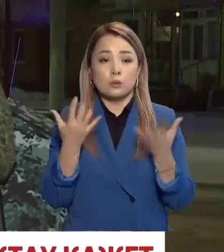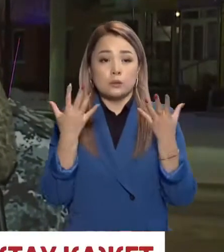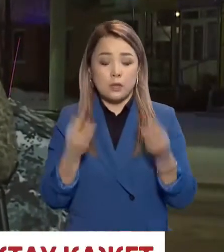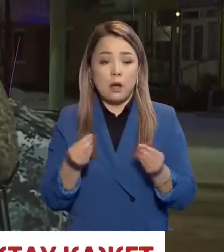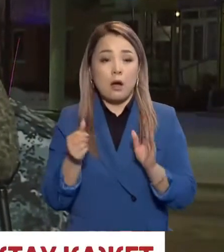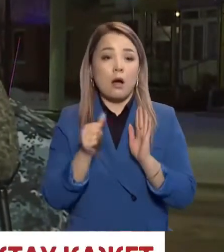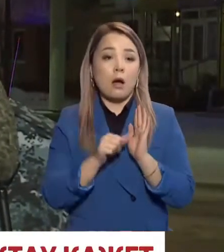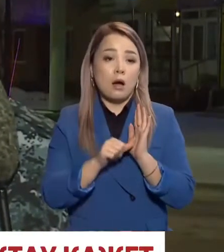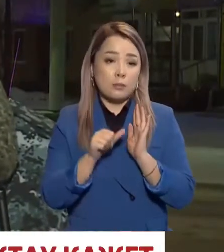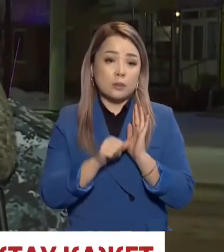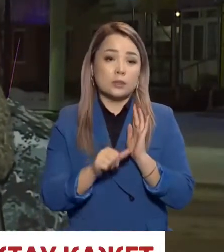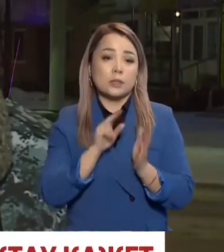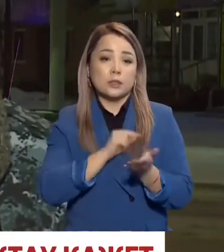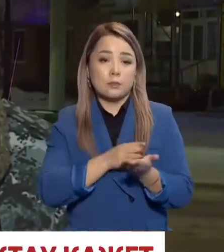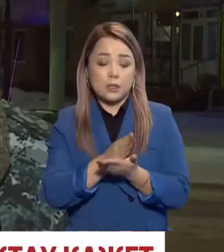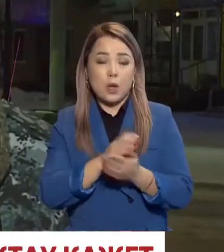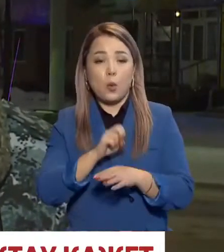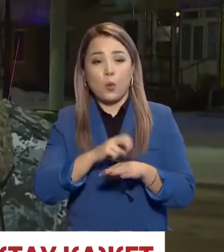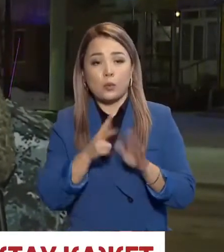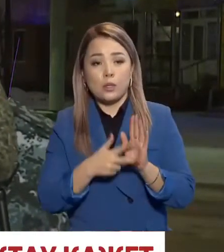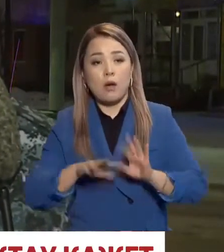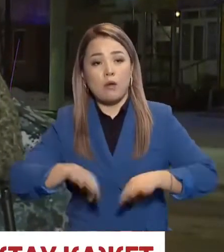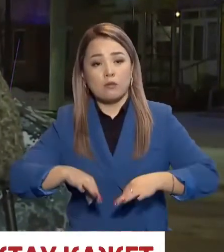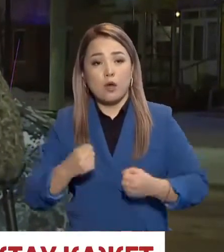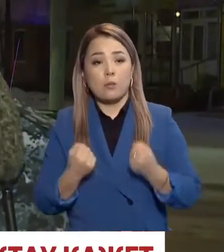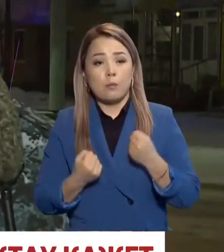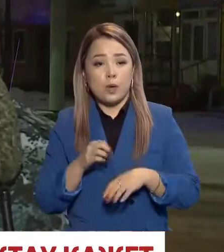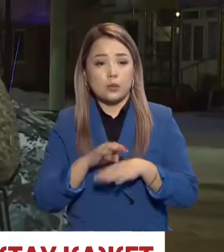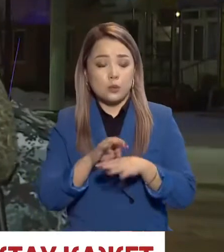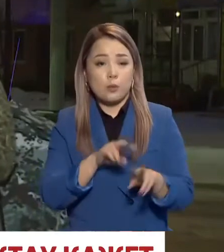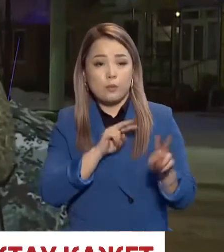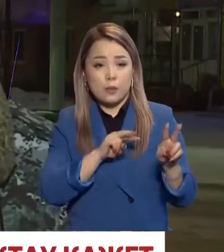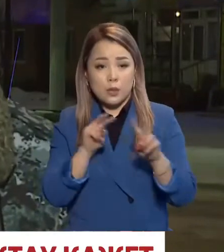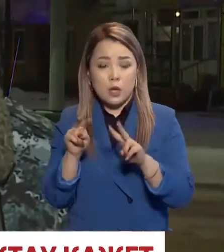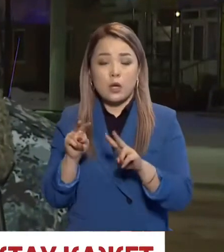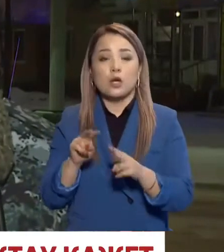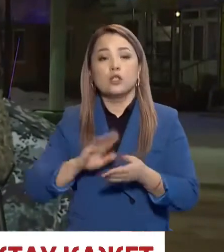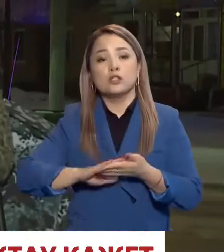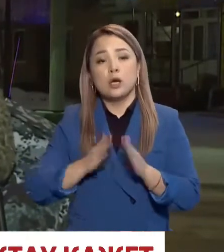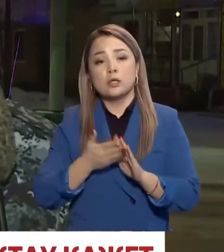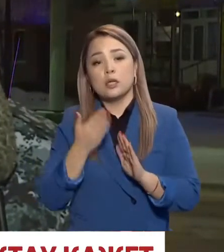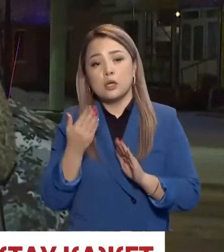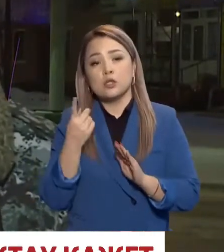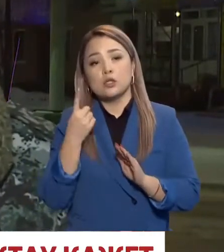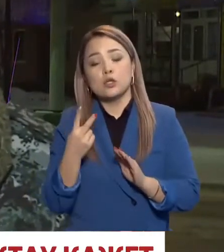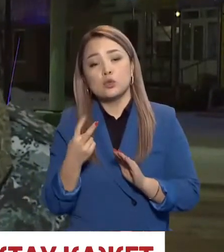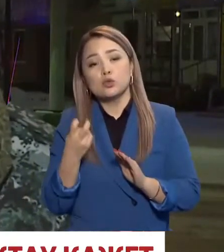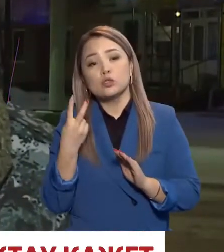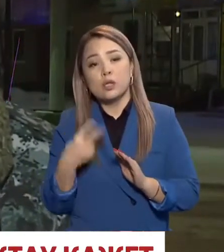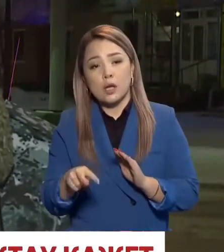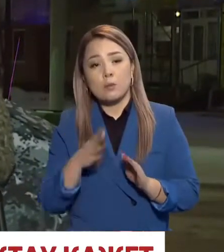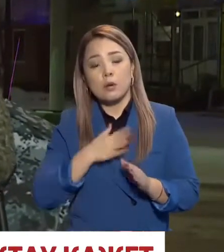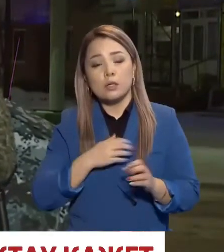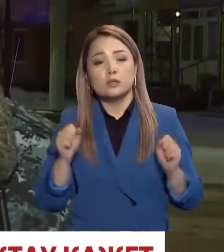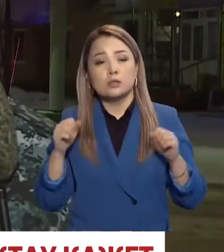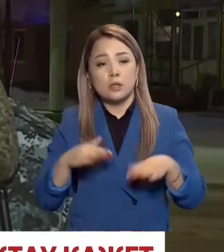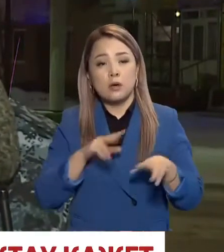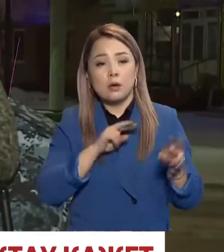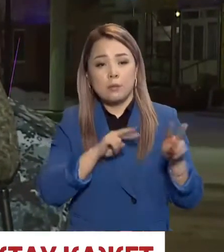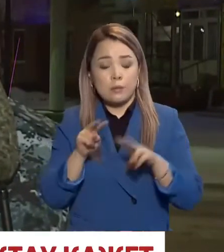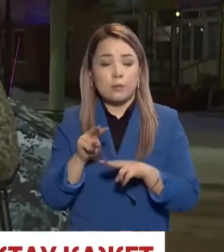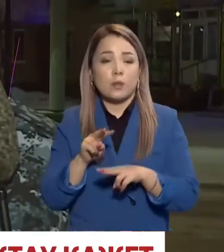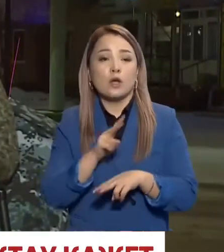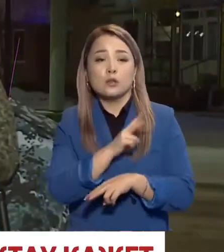60 қызметкер, 18 автопатруль, және де 220 біздің өзі азаматтарымыз жұмылдырылған.